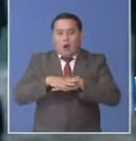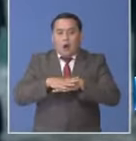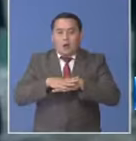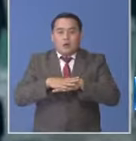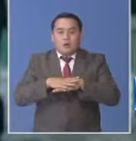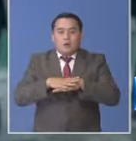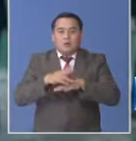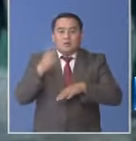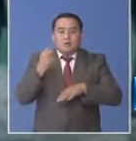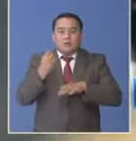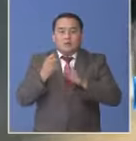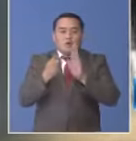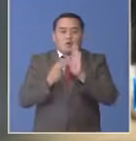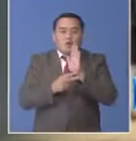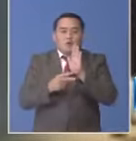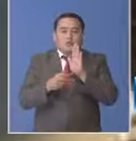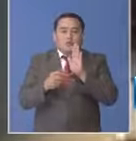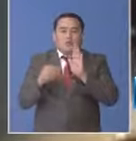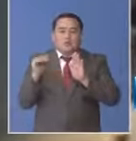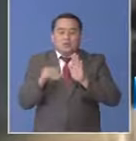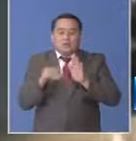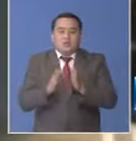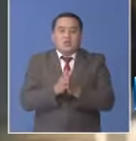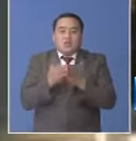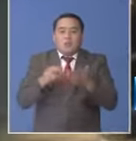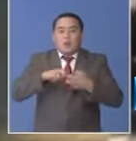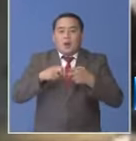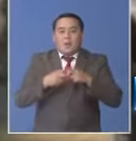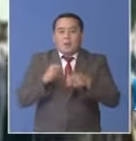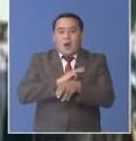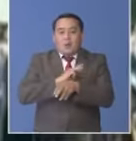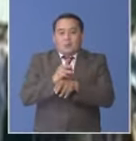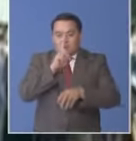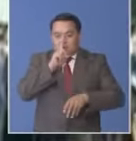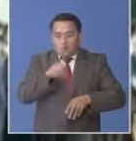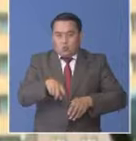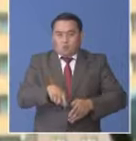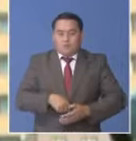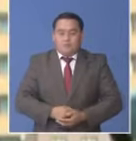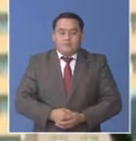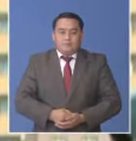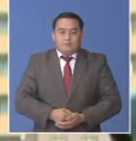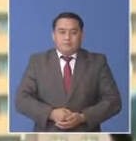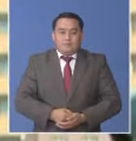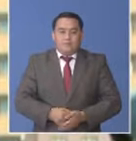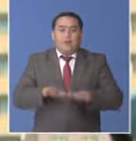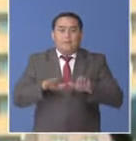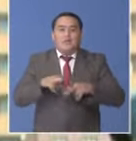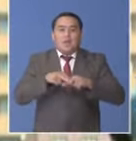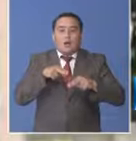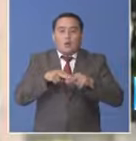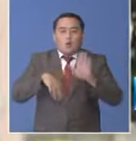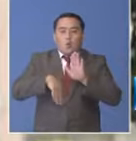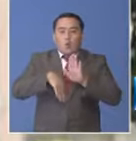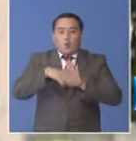школам 385 тысяч комплектов учебников. И проблем с обеспечением не будет. Местная полиция